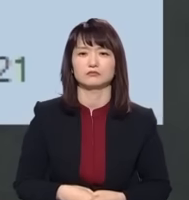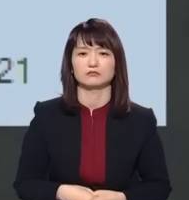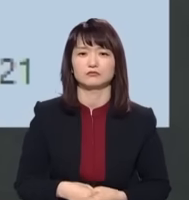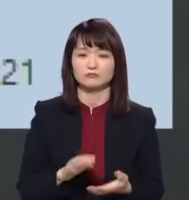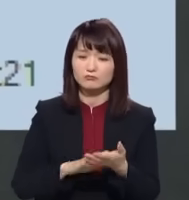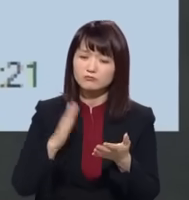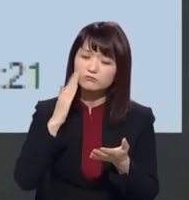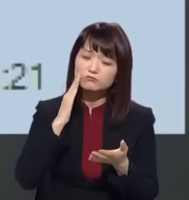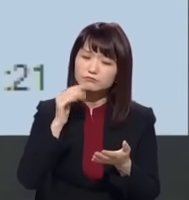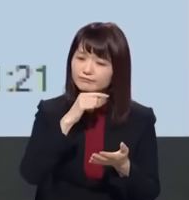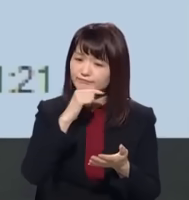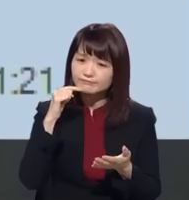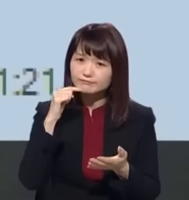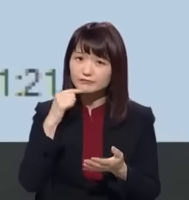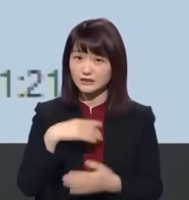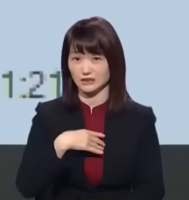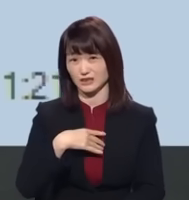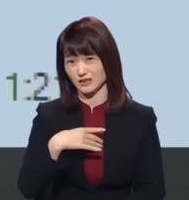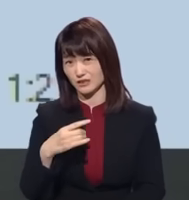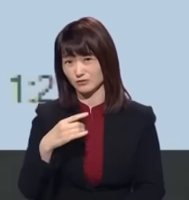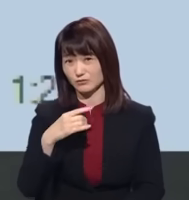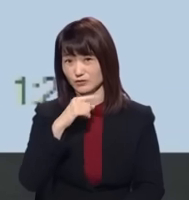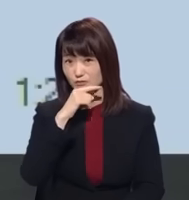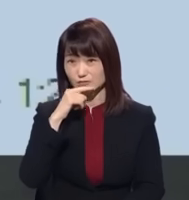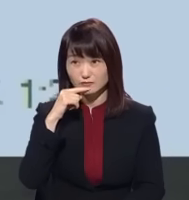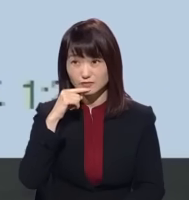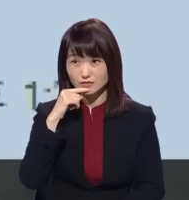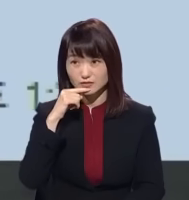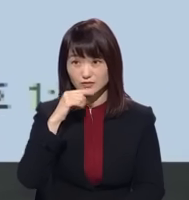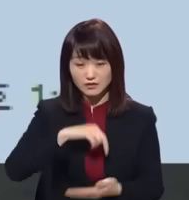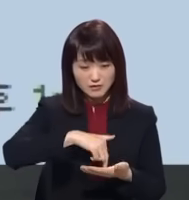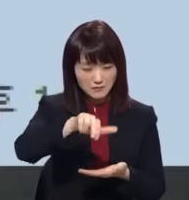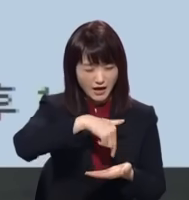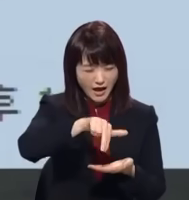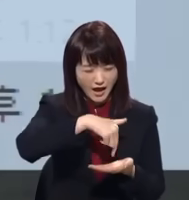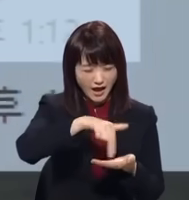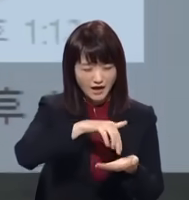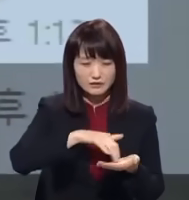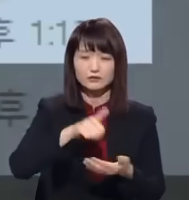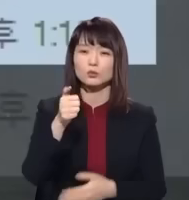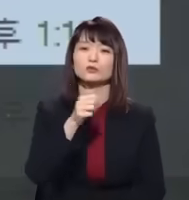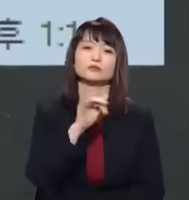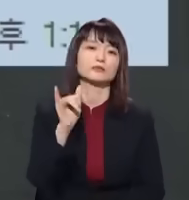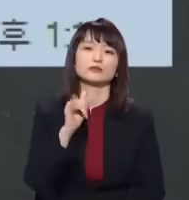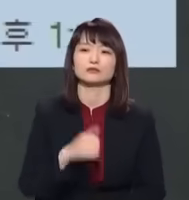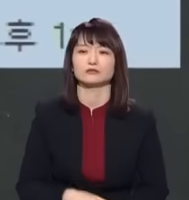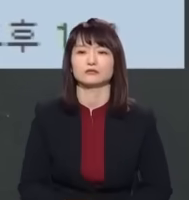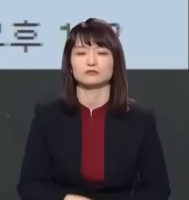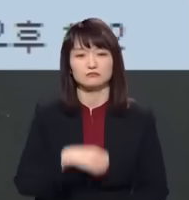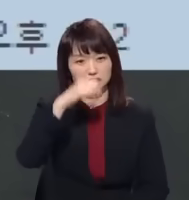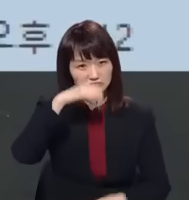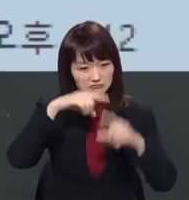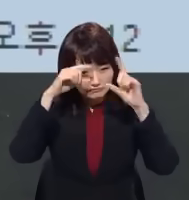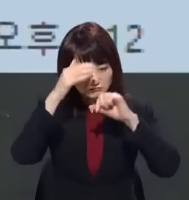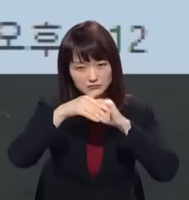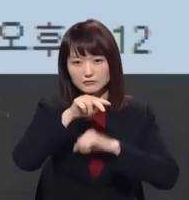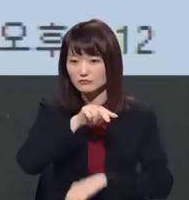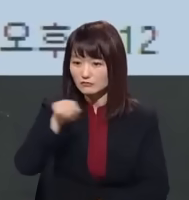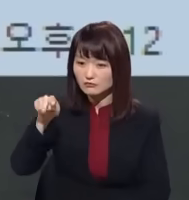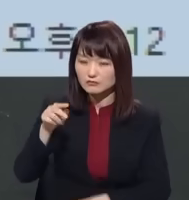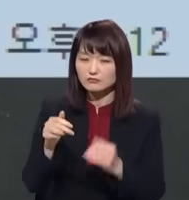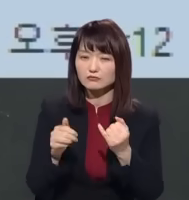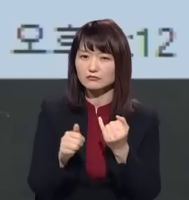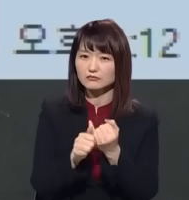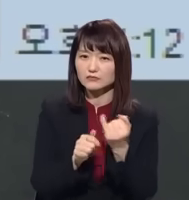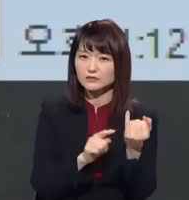빨가니까 일부러 빨갛게 한 줄 알았다는 얘기를 50명이 넘게 들었다라는 겁니다. 근데 그냥 사진만 봐도 좀 신부